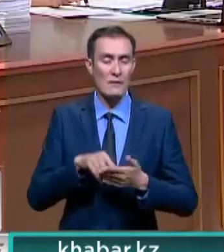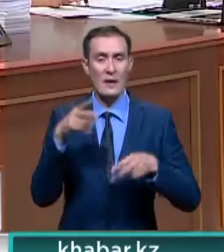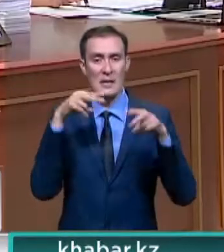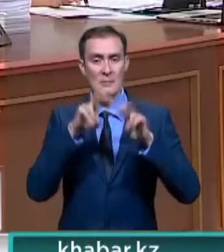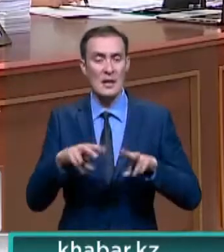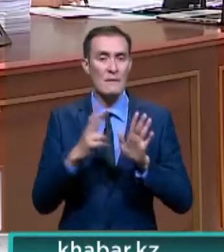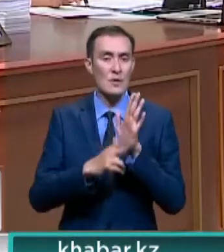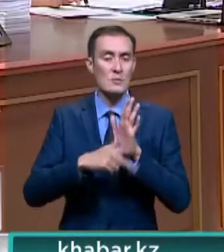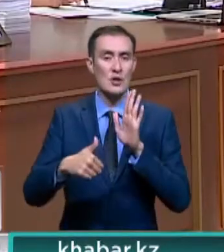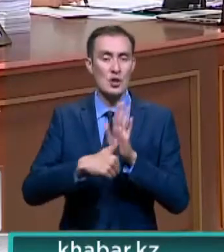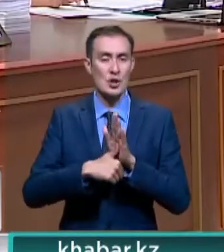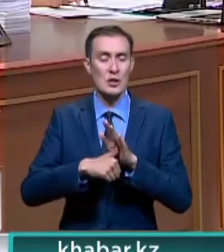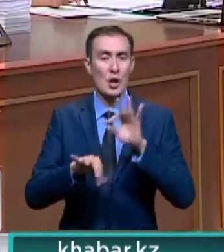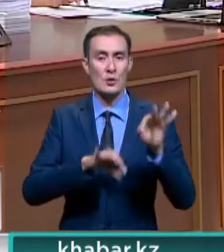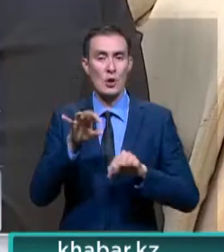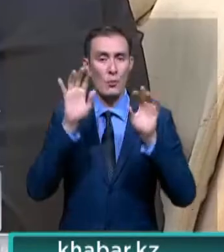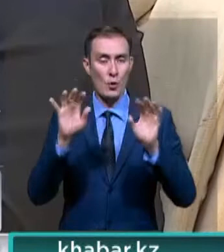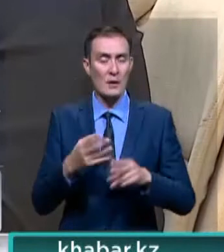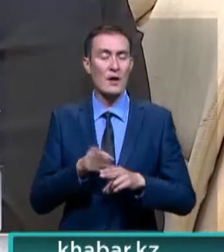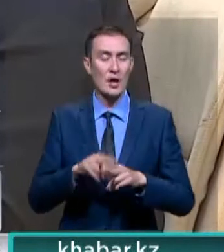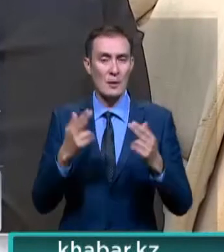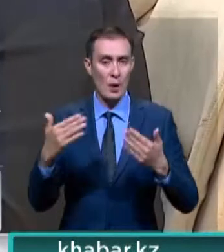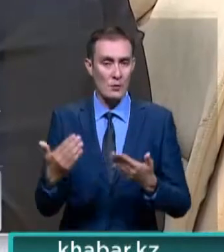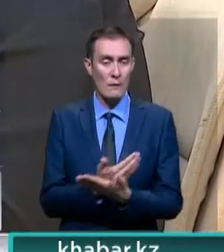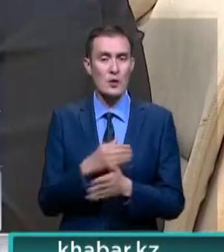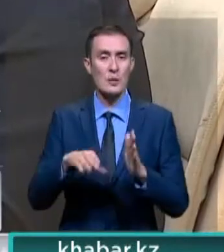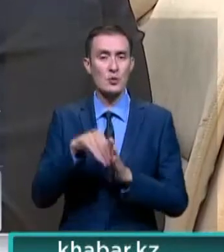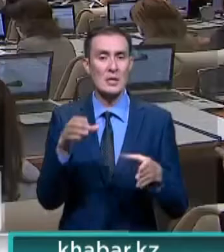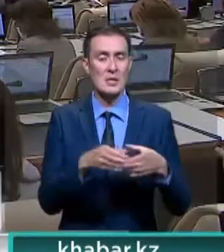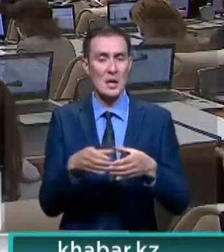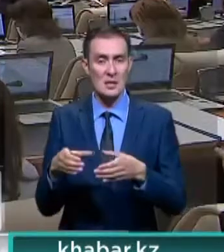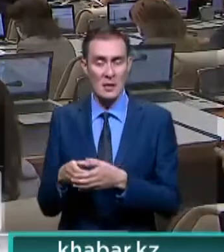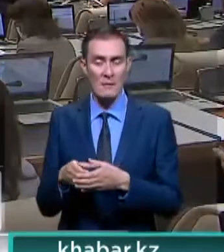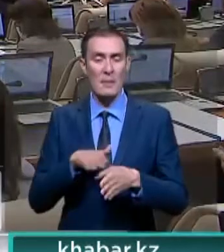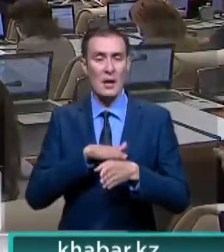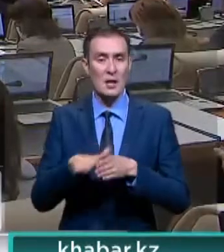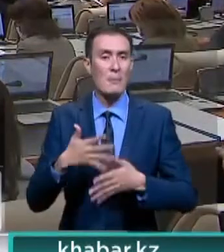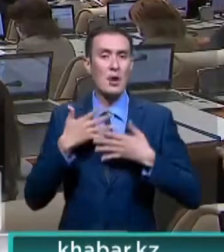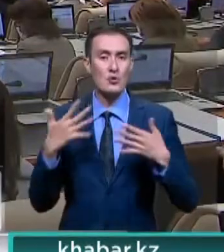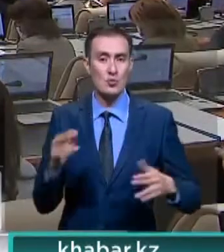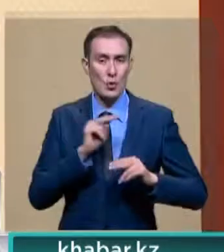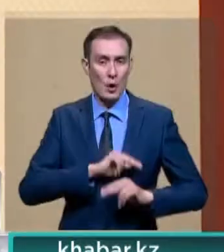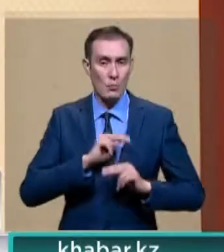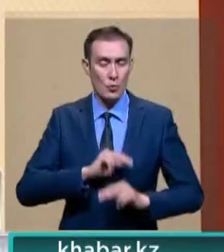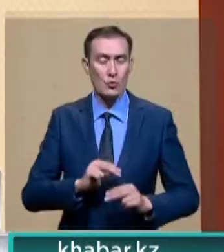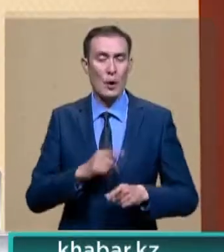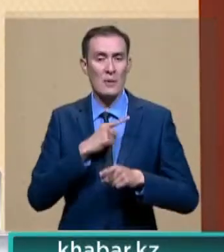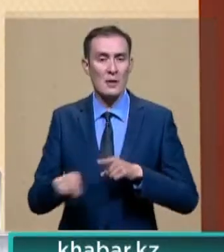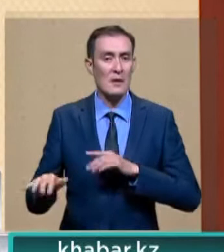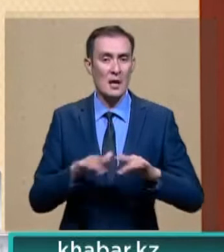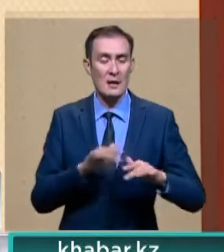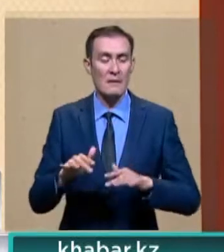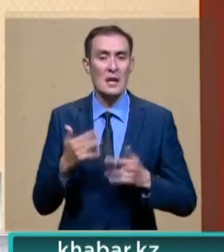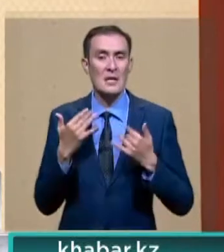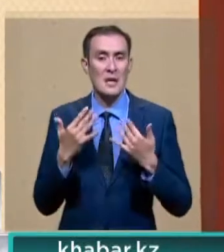рассмотрели 86 законопроектов. Безусловно, обновленный депутатский состав проделал огромный объем работы, оперативно реагировав